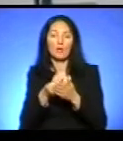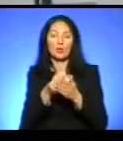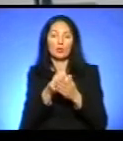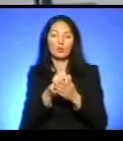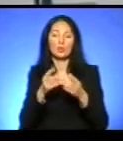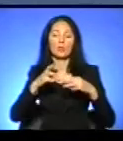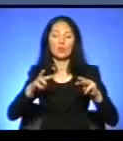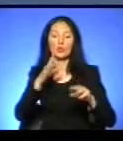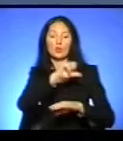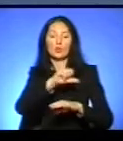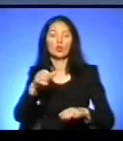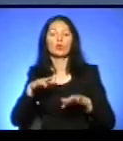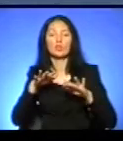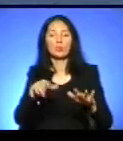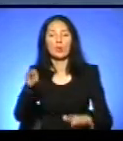Данії.